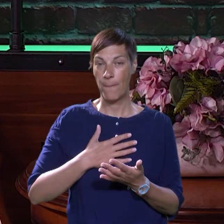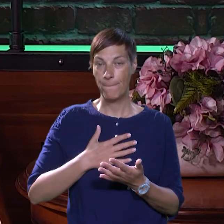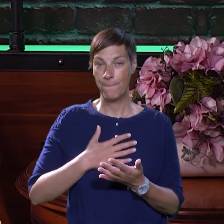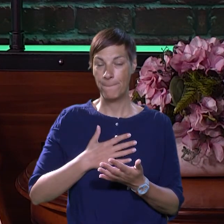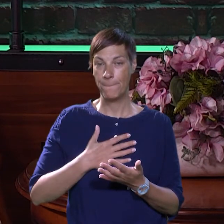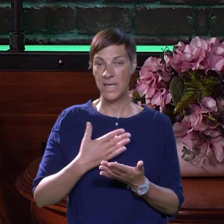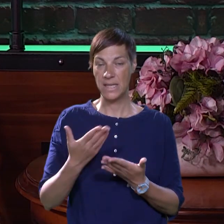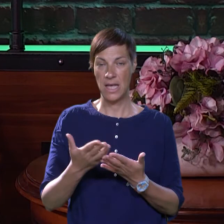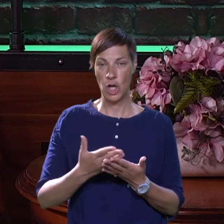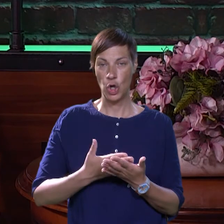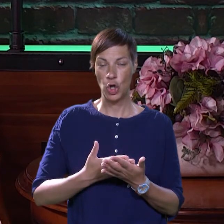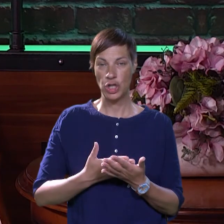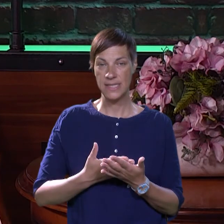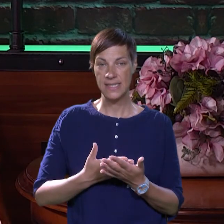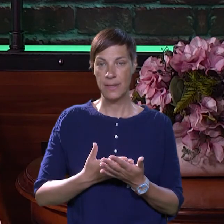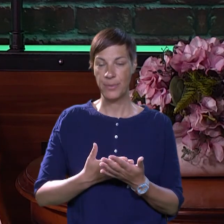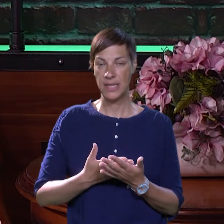mi taj koncept